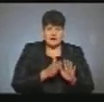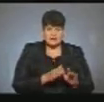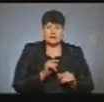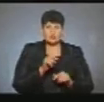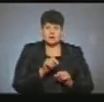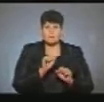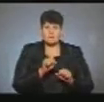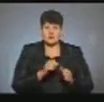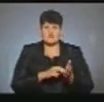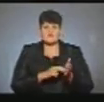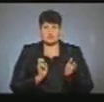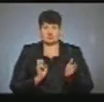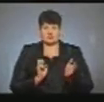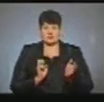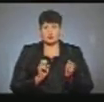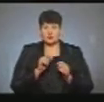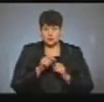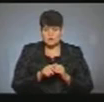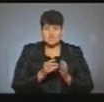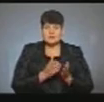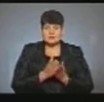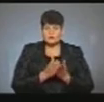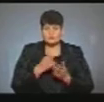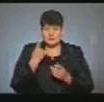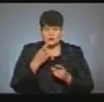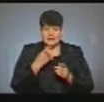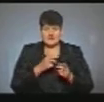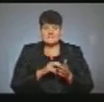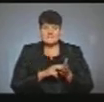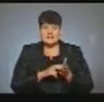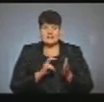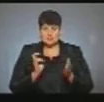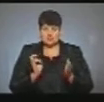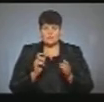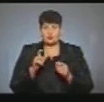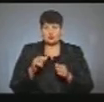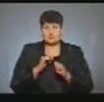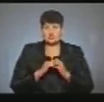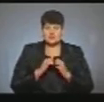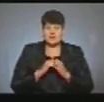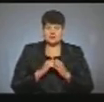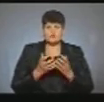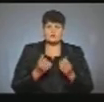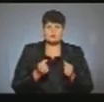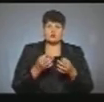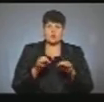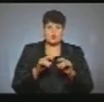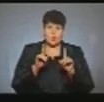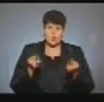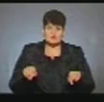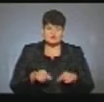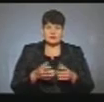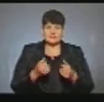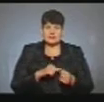вона може відключитись. Тоді вже служби індивідуально відключають. Бо люди дуже часто візьмуть дозвіл, взяли